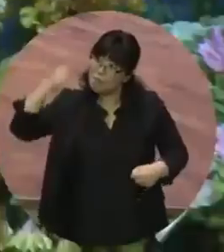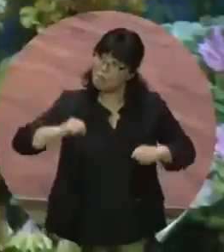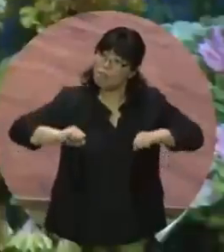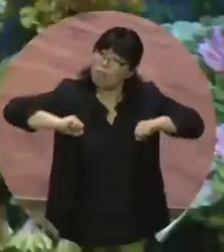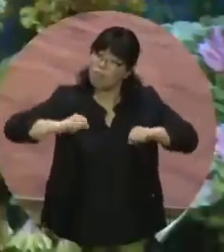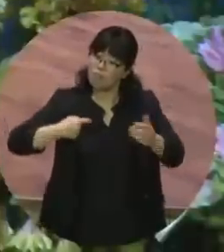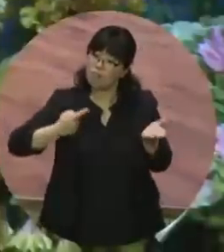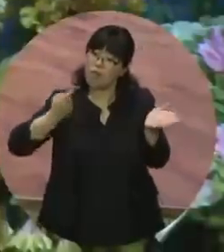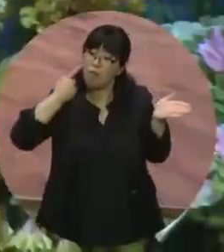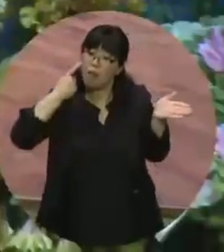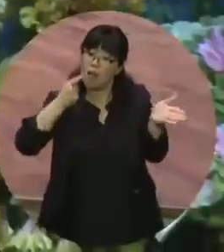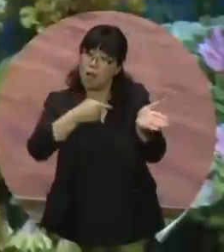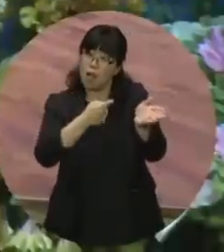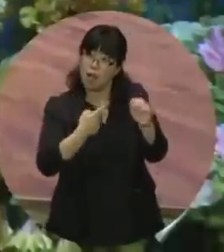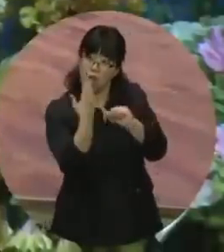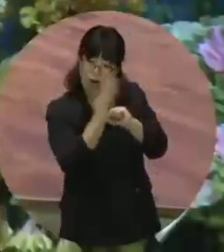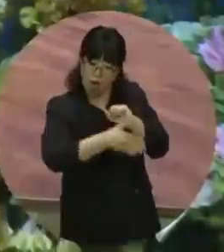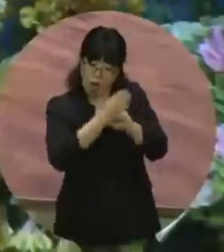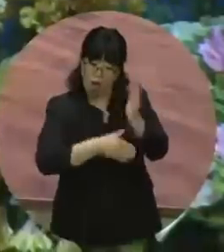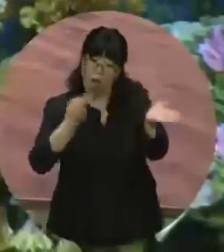말도 안 하더라고. 근데